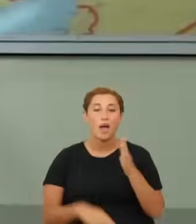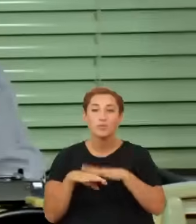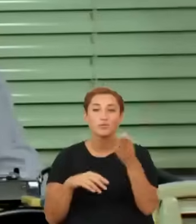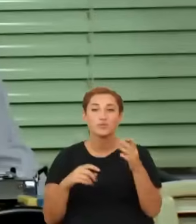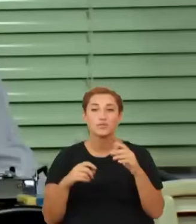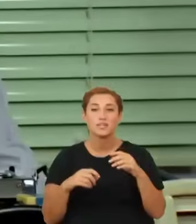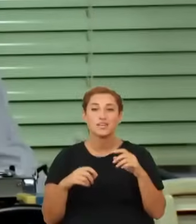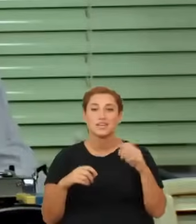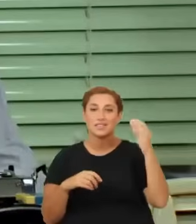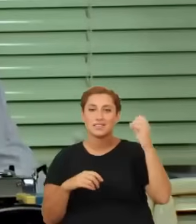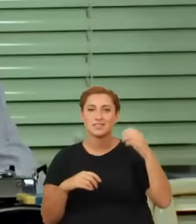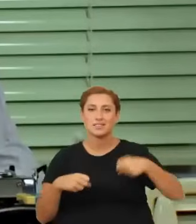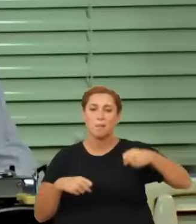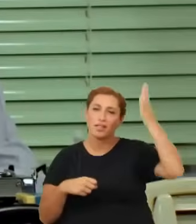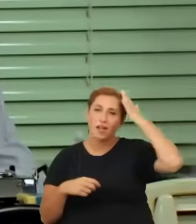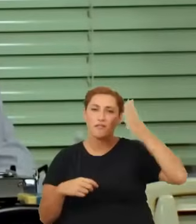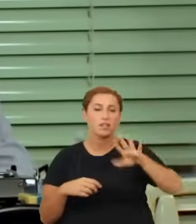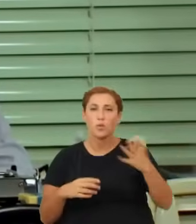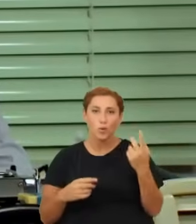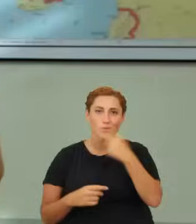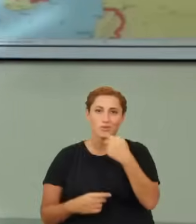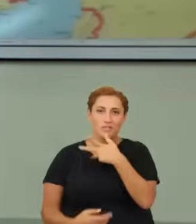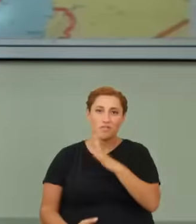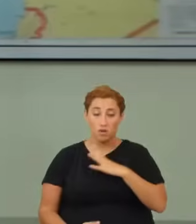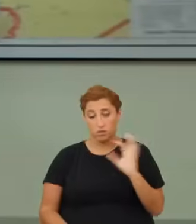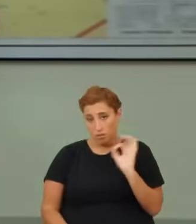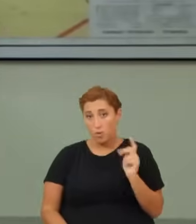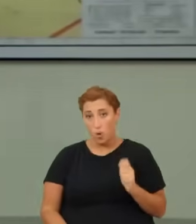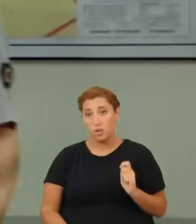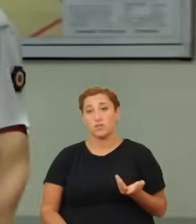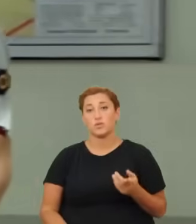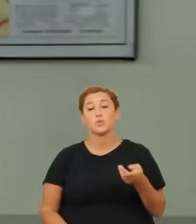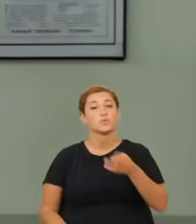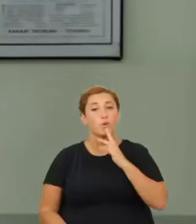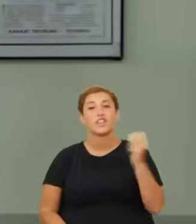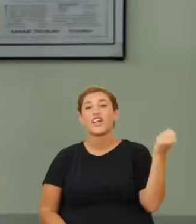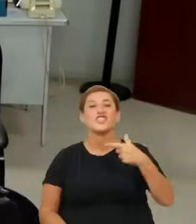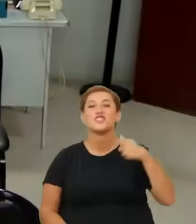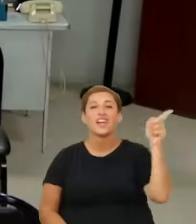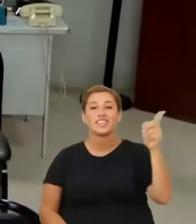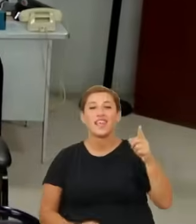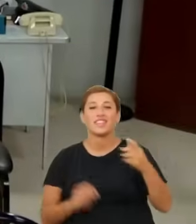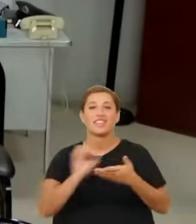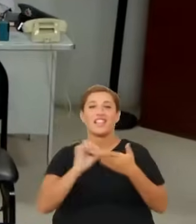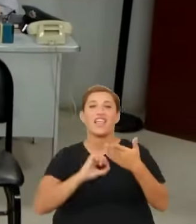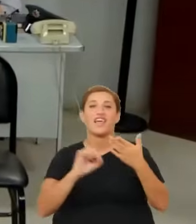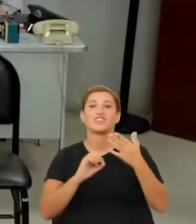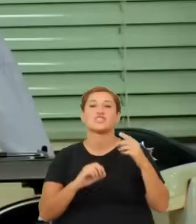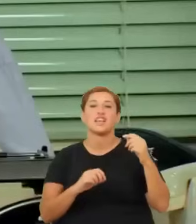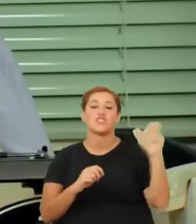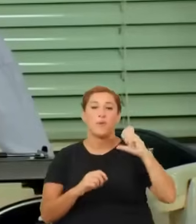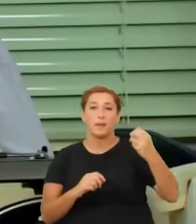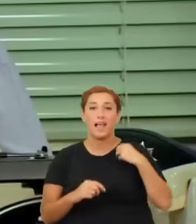yapıyorsun? Sepet kafalı şey. İyiyim başkomiserim. Hayırdır, yüzünüzde güller açıyor. Atacak tabii. Sonunda ilçeden direkçiye cevap geldi. Karakola resmi araç